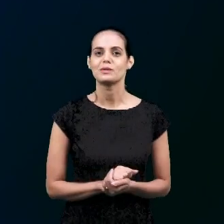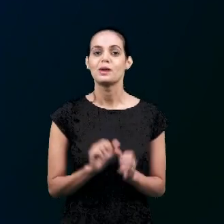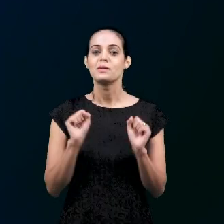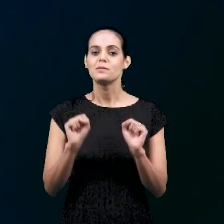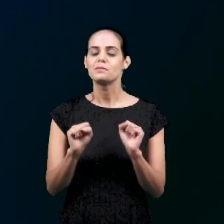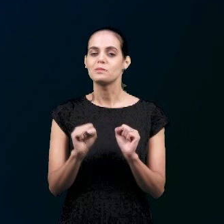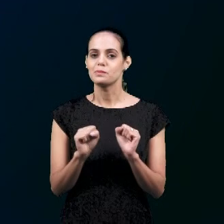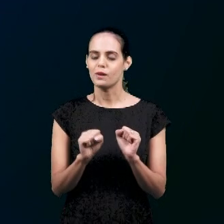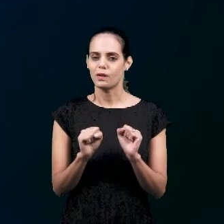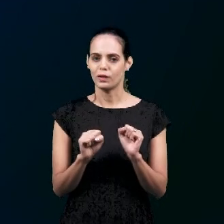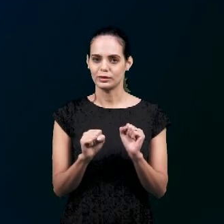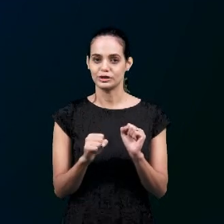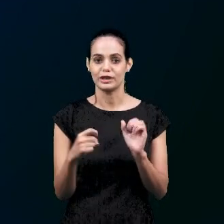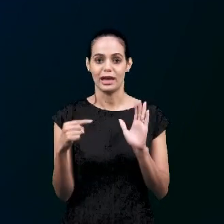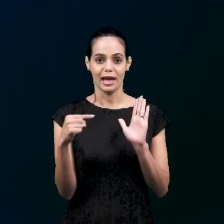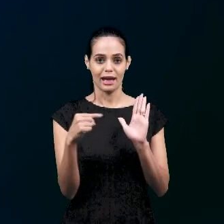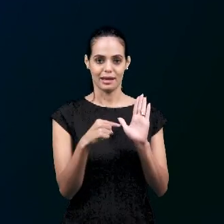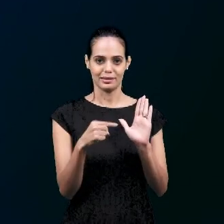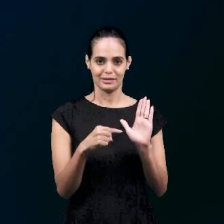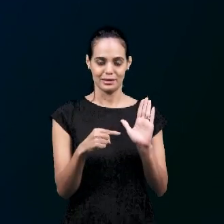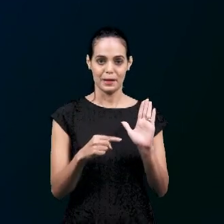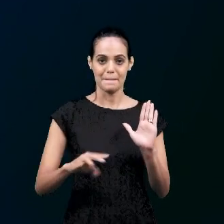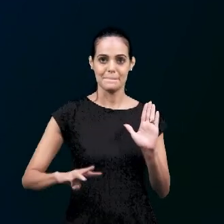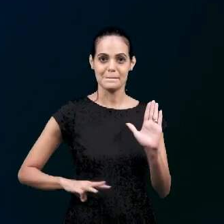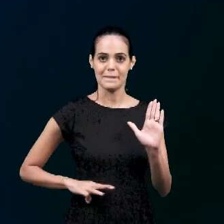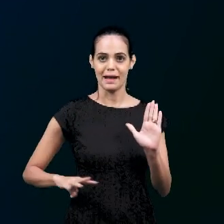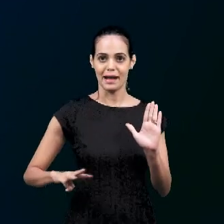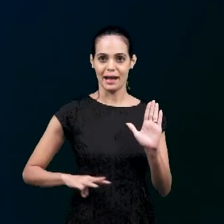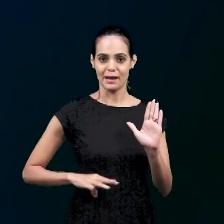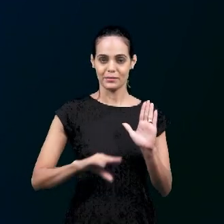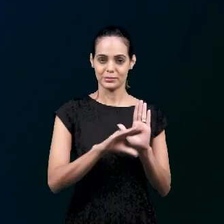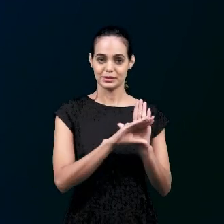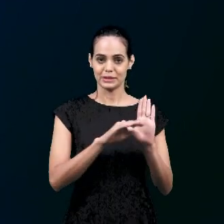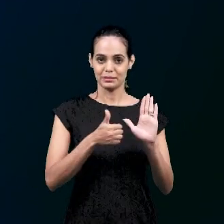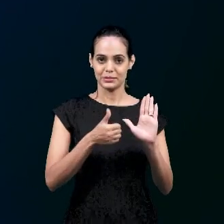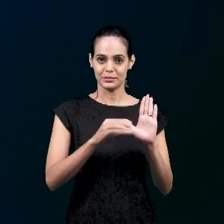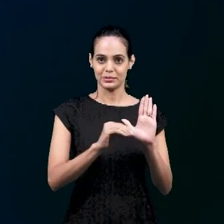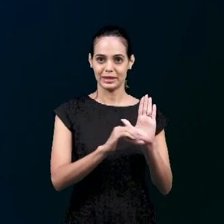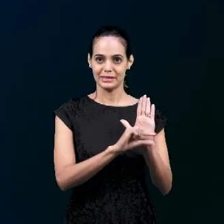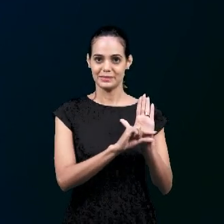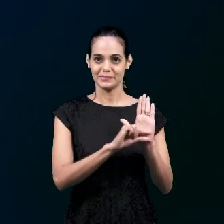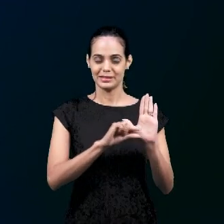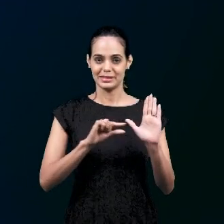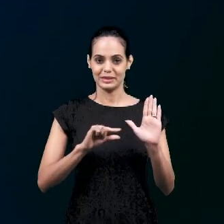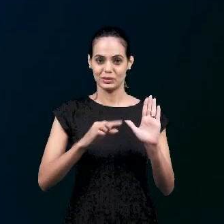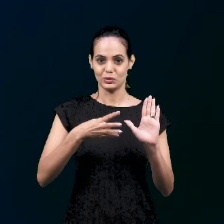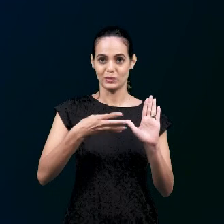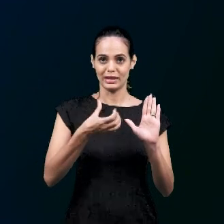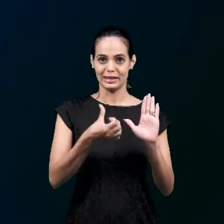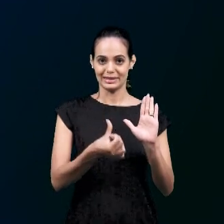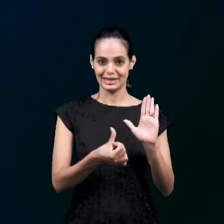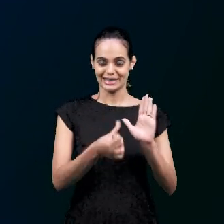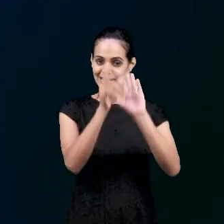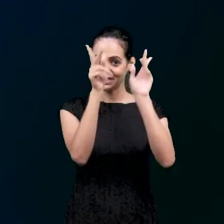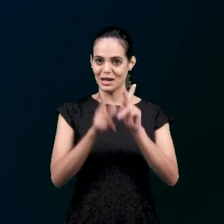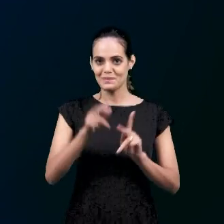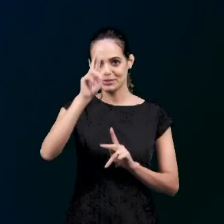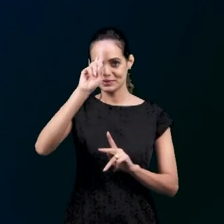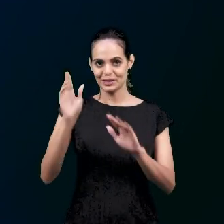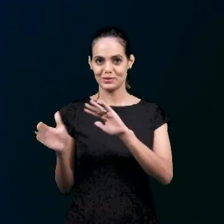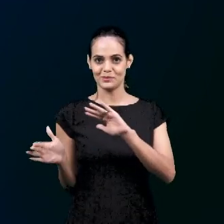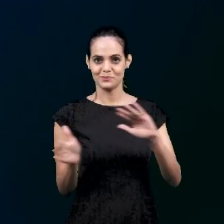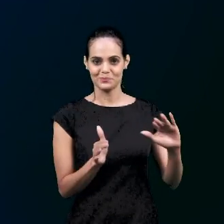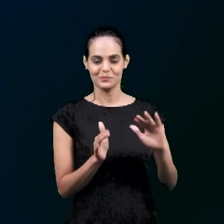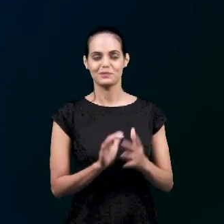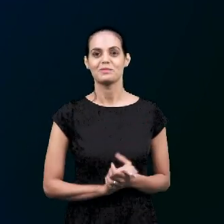Bartimée, l'aveugle. Cela peut être retrouvé en Marc, chapitre 10,